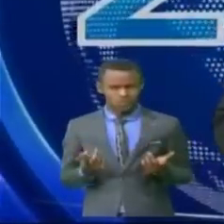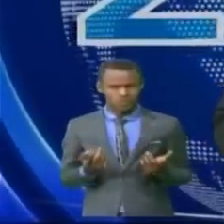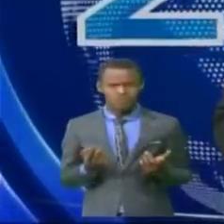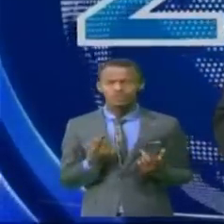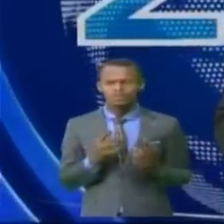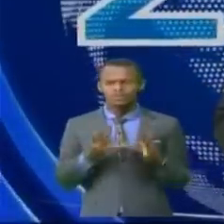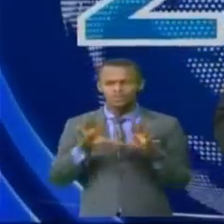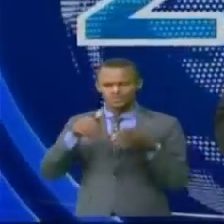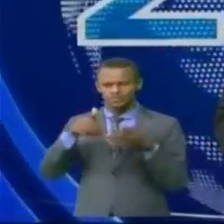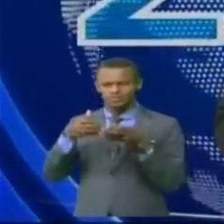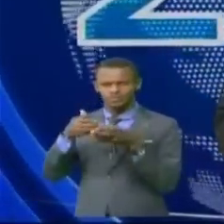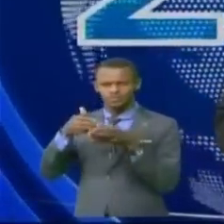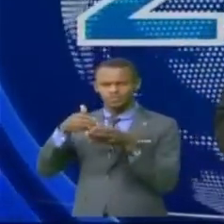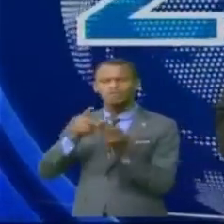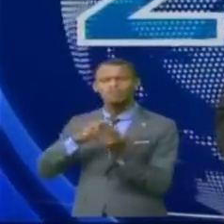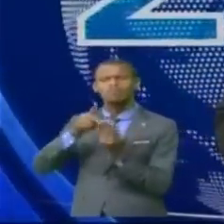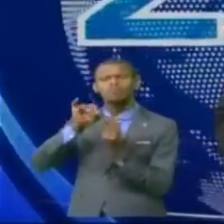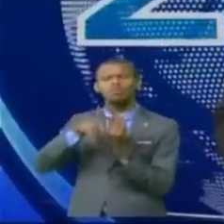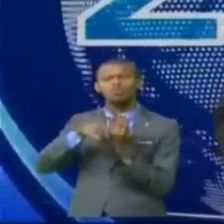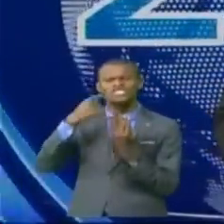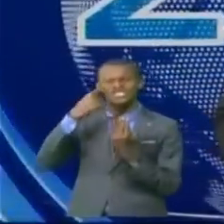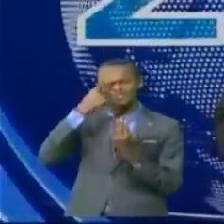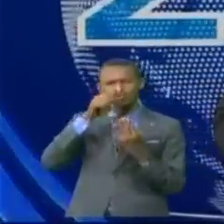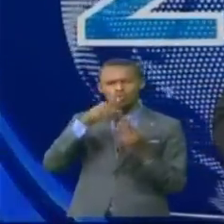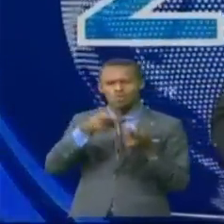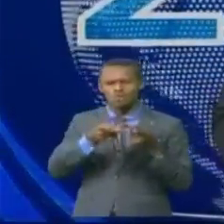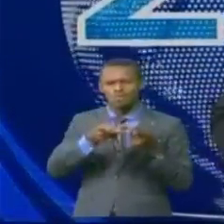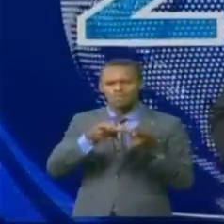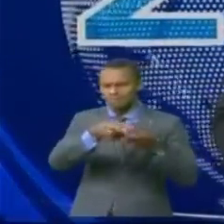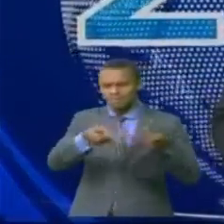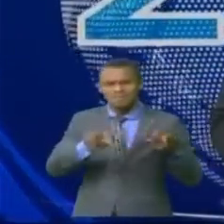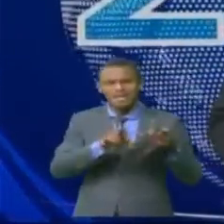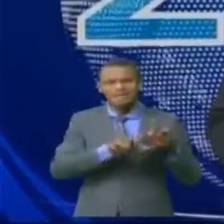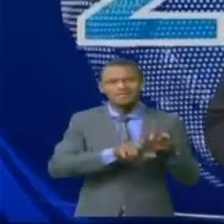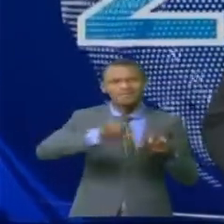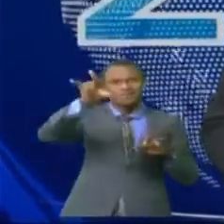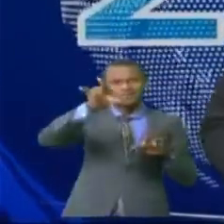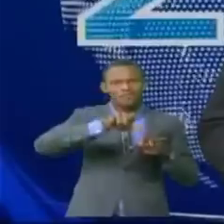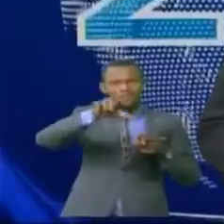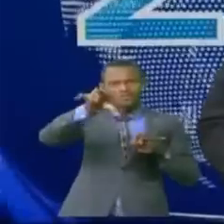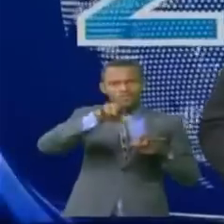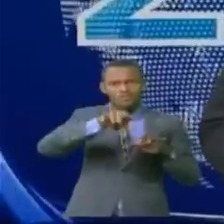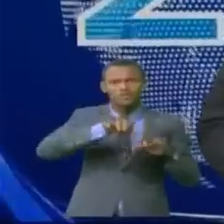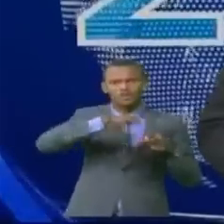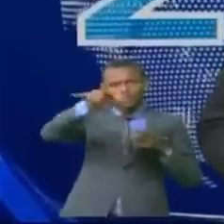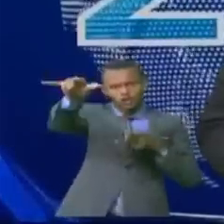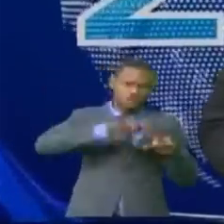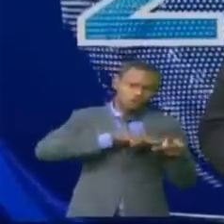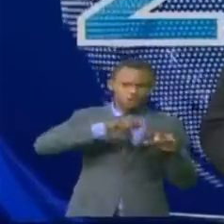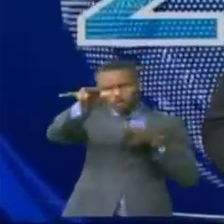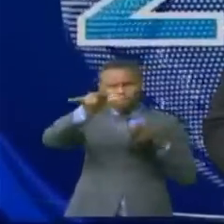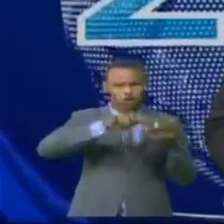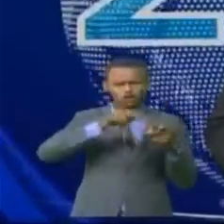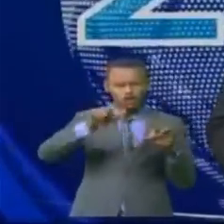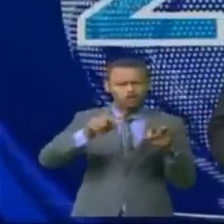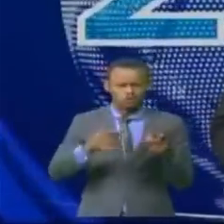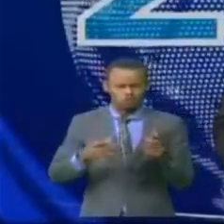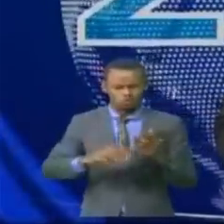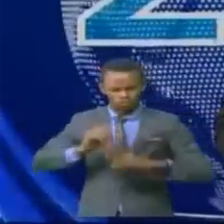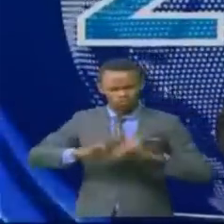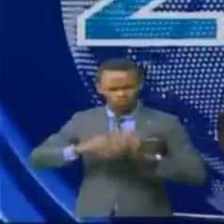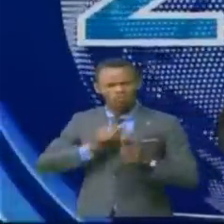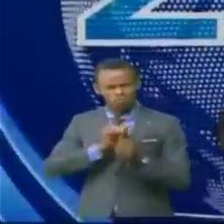Sud-Kivu. Le vice-premier ministre, ministre de l'économie, en a inspecté les travaux et salue l'exécution du programme